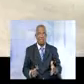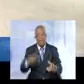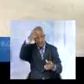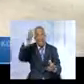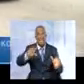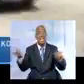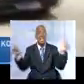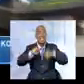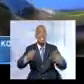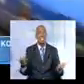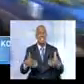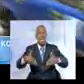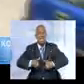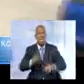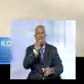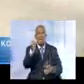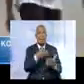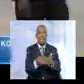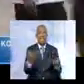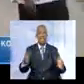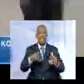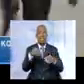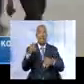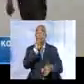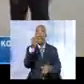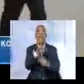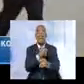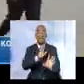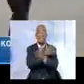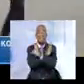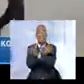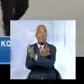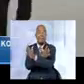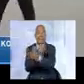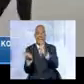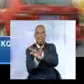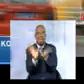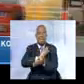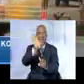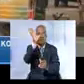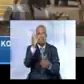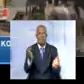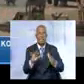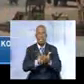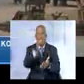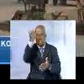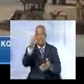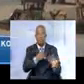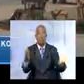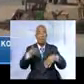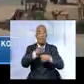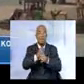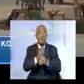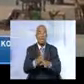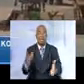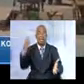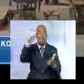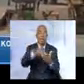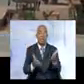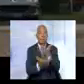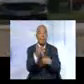de sécurité, CCS, dans chacune des communes d'exécution. Ces comités rassemblent des représentants des forces de sécurité et des